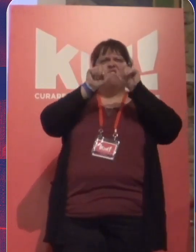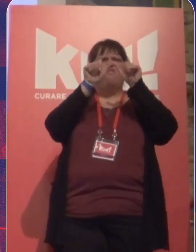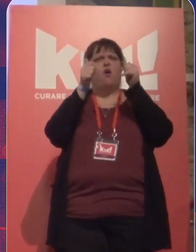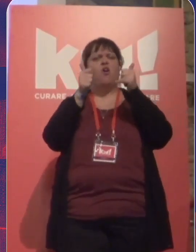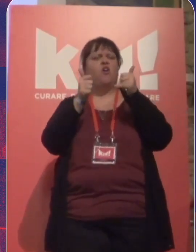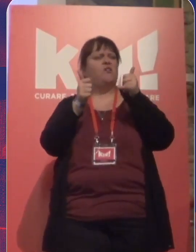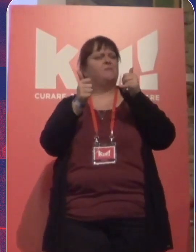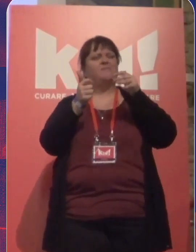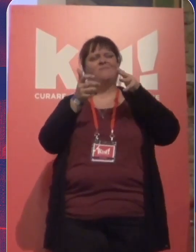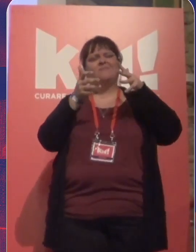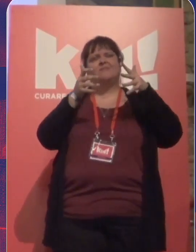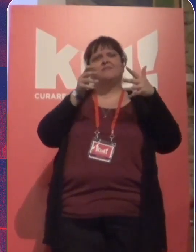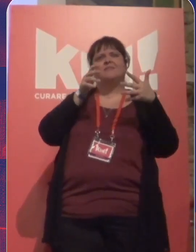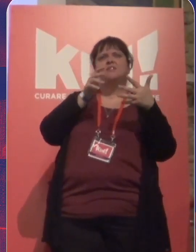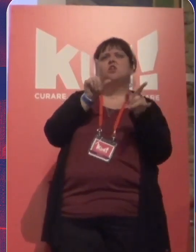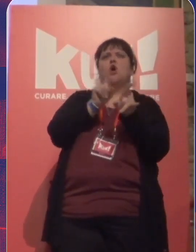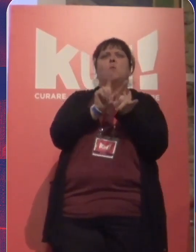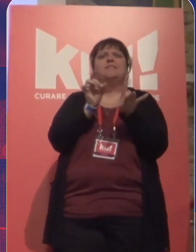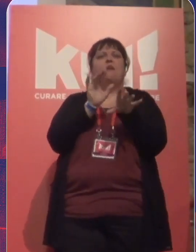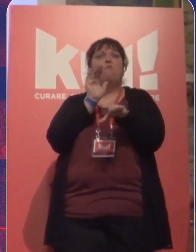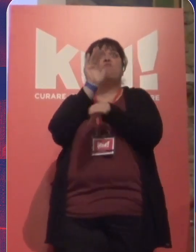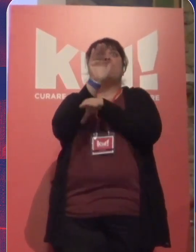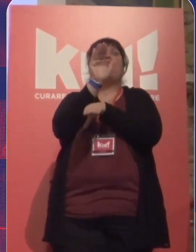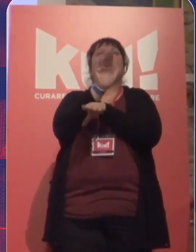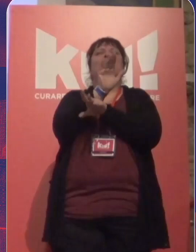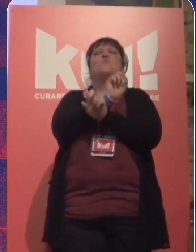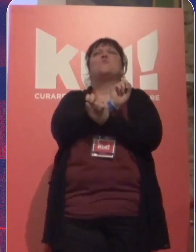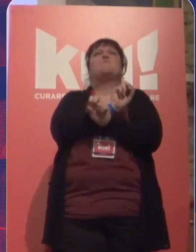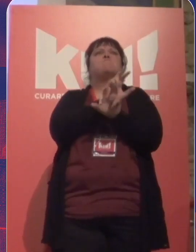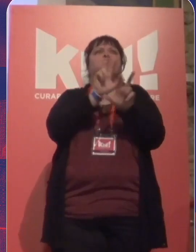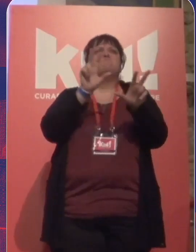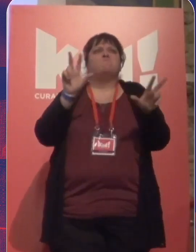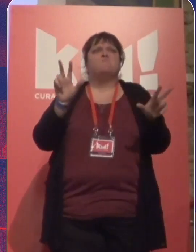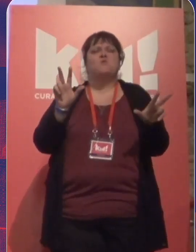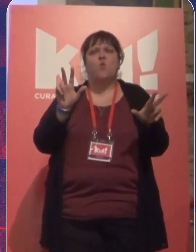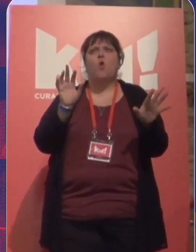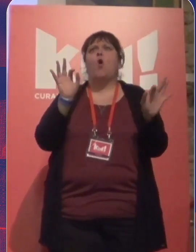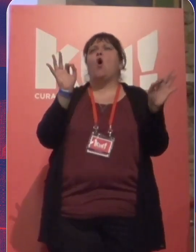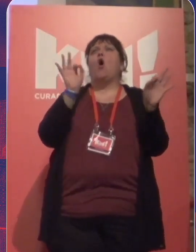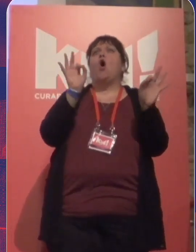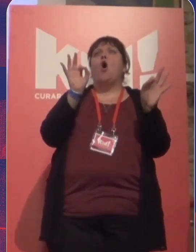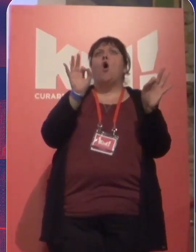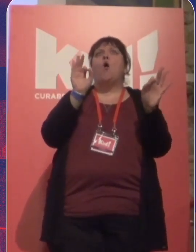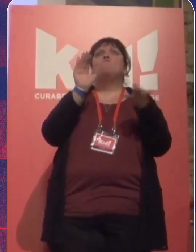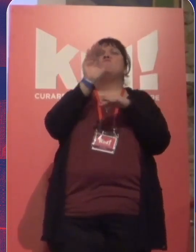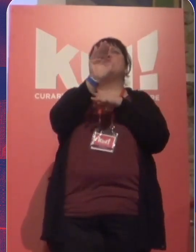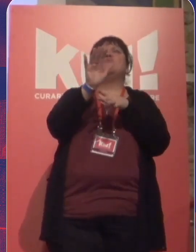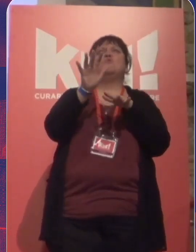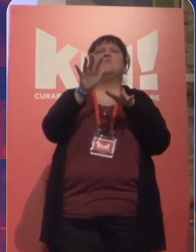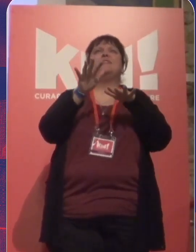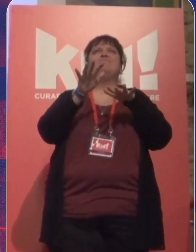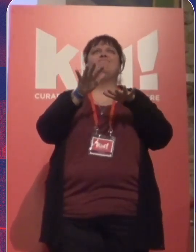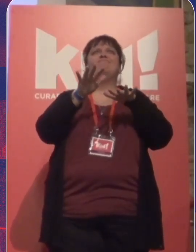l'avvenire la dimensione del futuro è fortemente compromessa destabilizzata